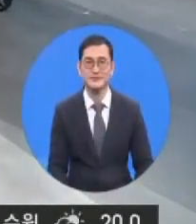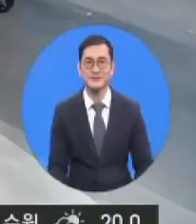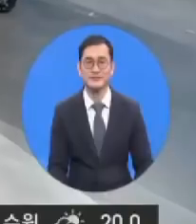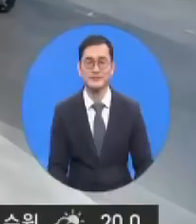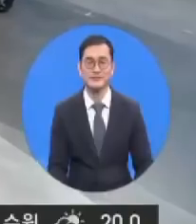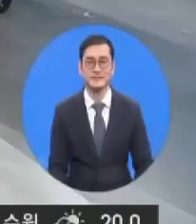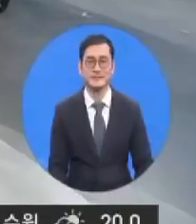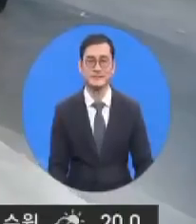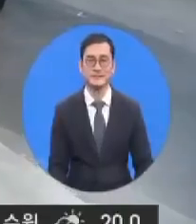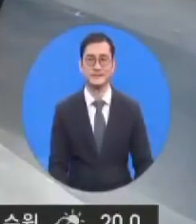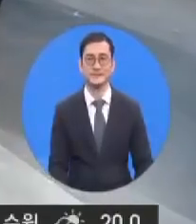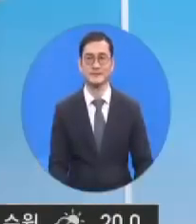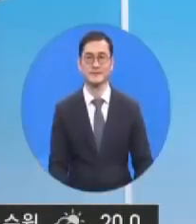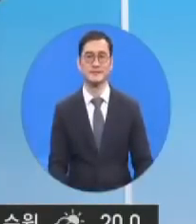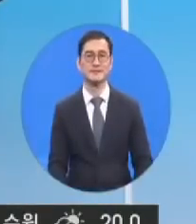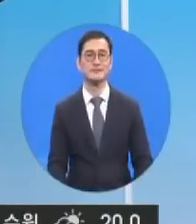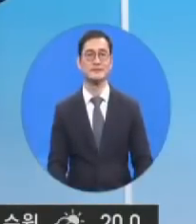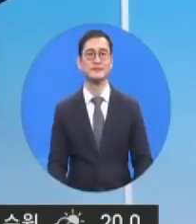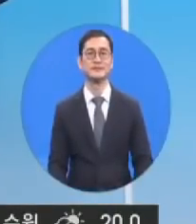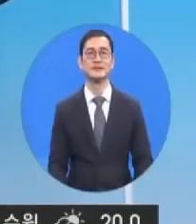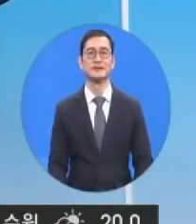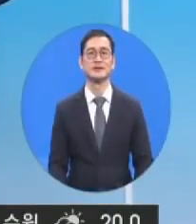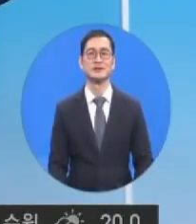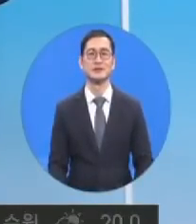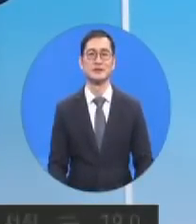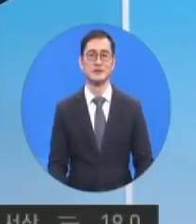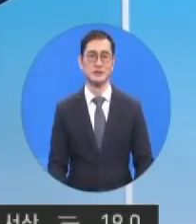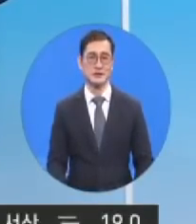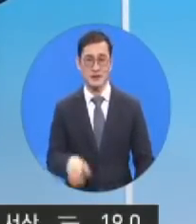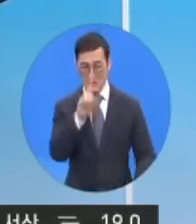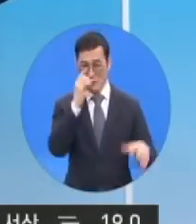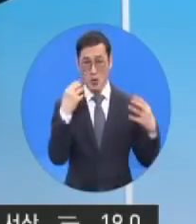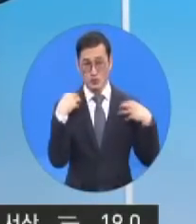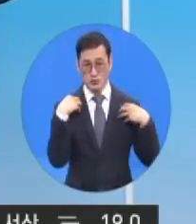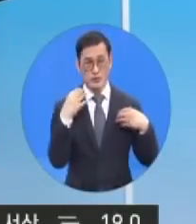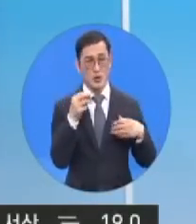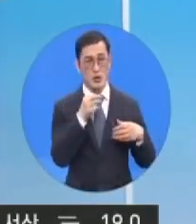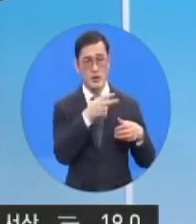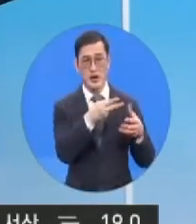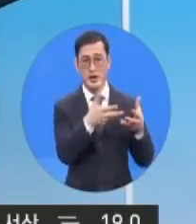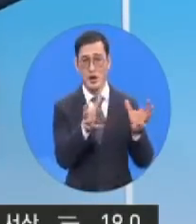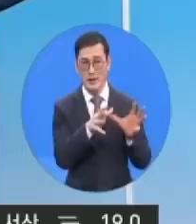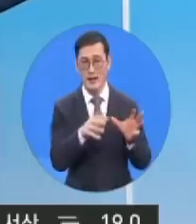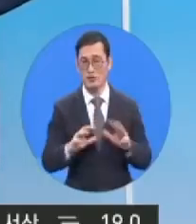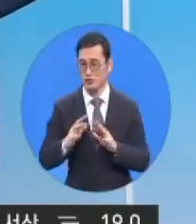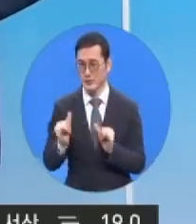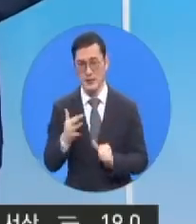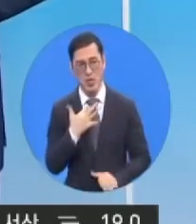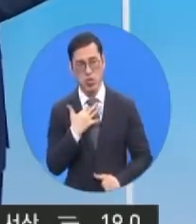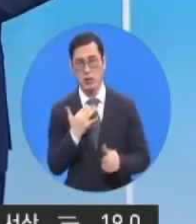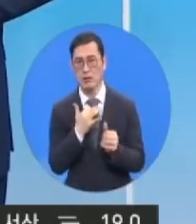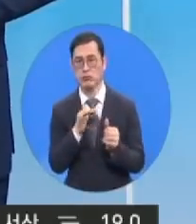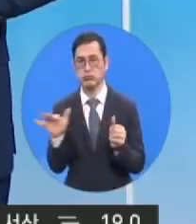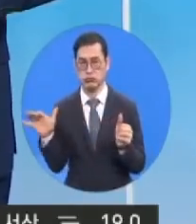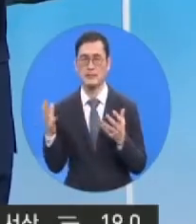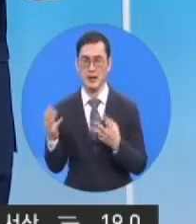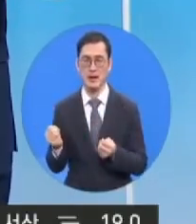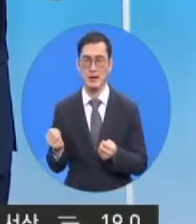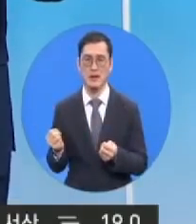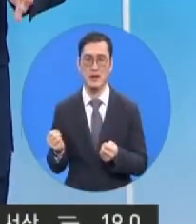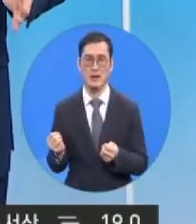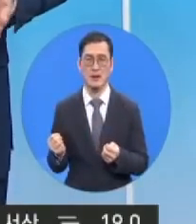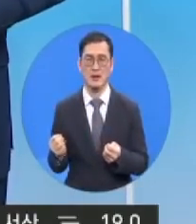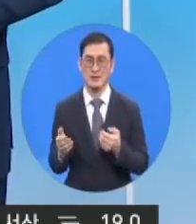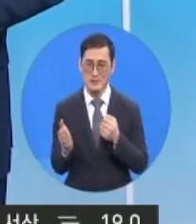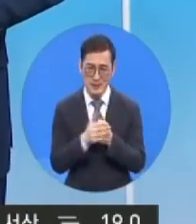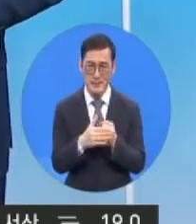살짝 살펴볼 수 있듯이 최근 이 정부 여당을 향한 민심이 조금 싸늘해서일까요? 민주당 박영선 후보의